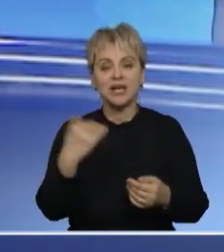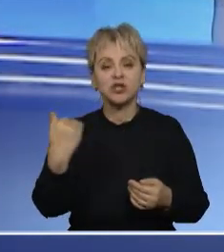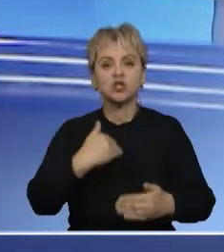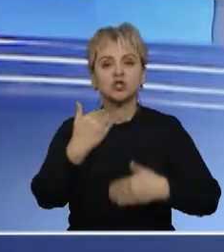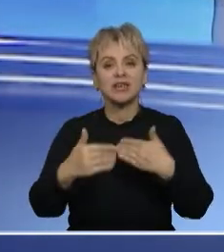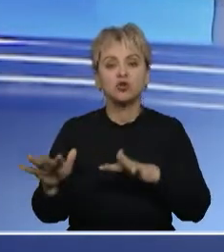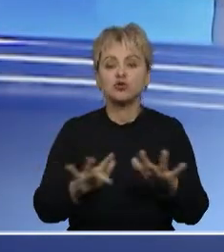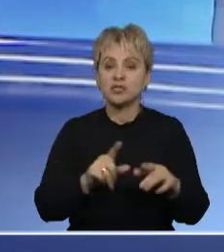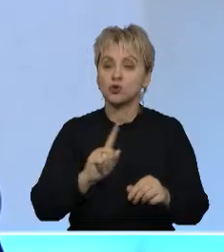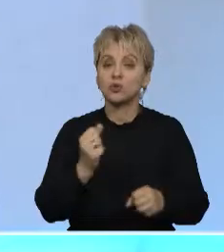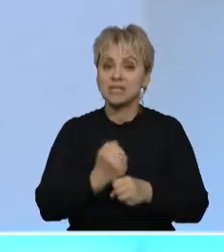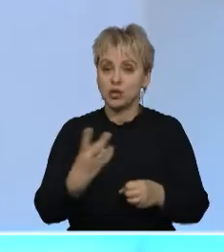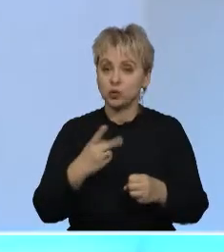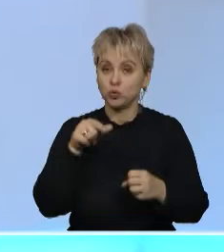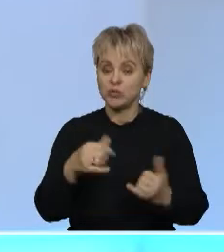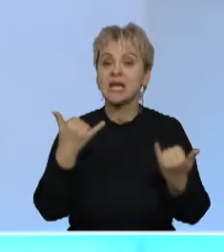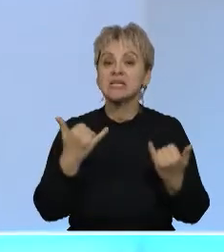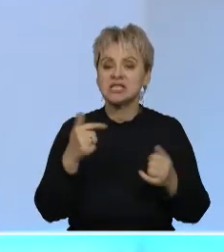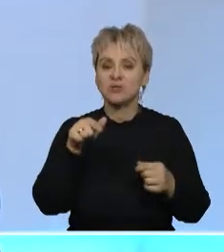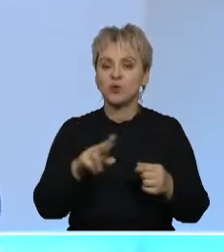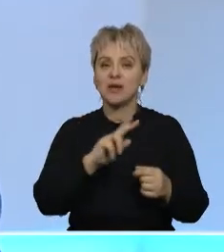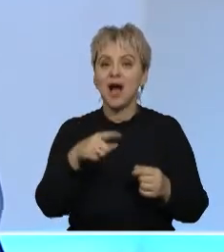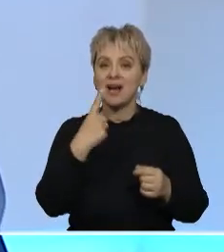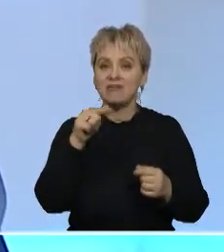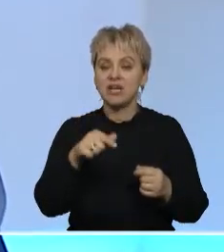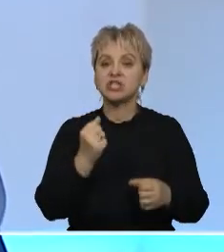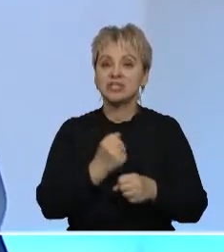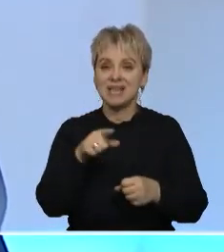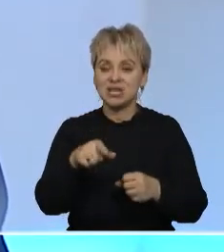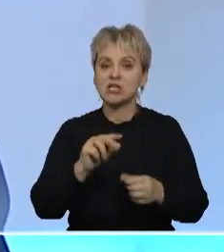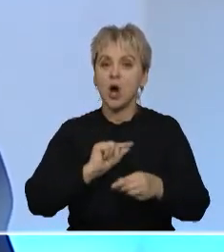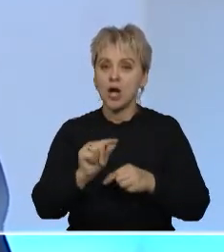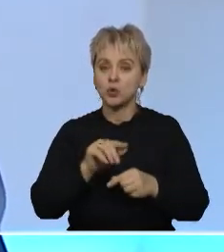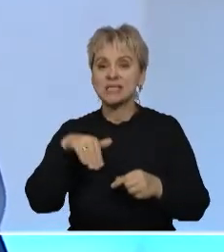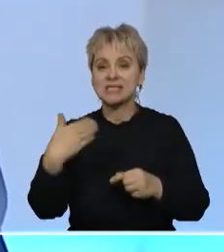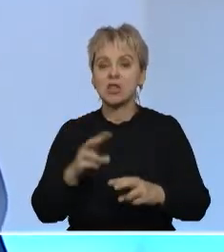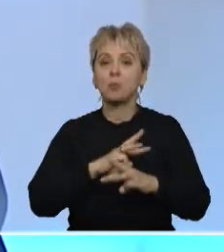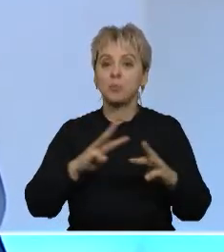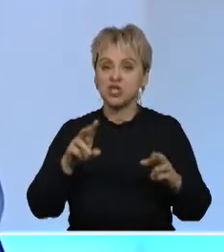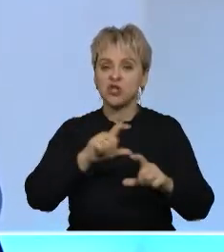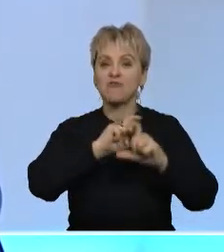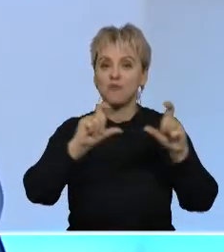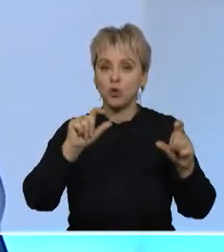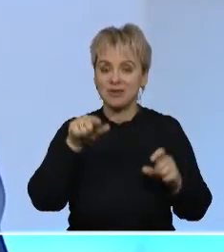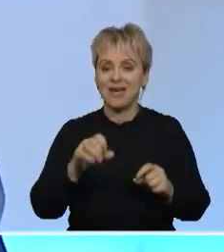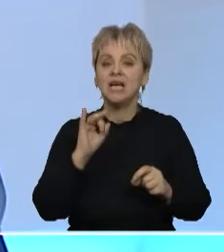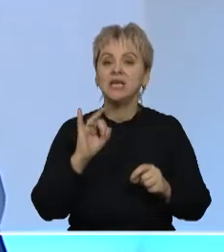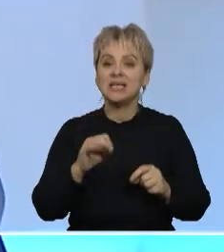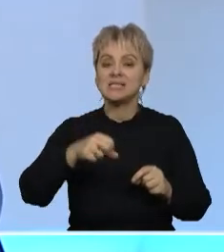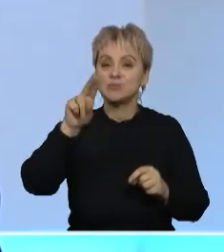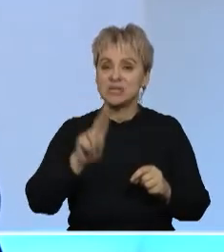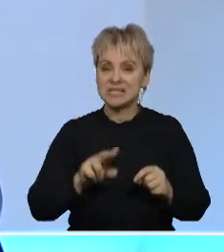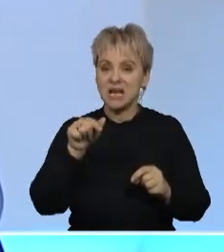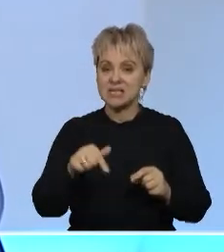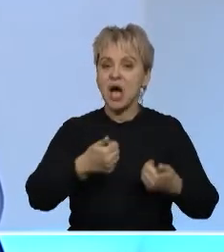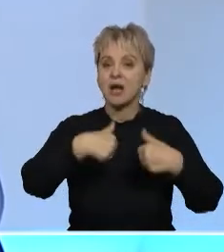и действия? Сегодня у нас, как я говорил, производится контроль со стороны министерства, фонда и